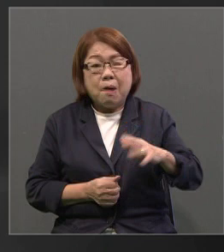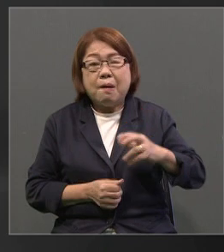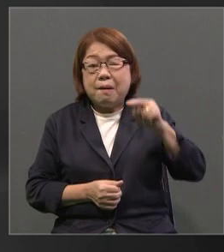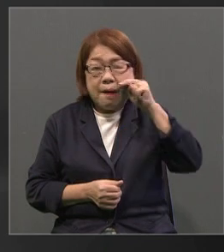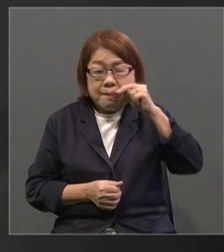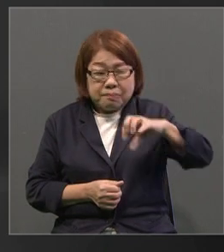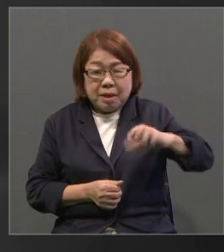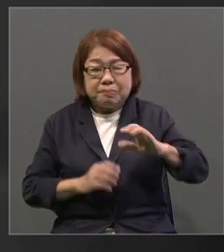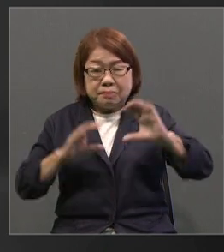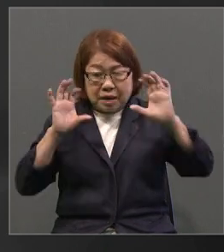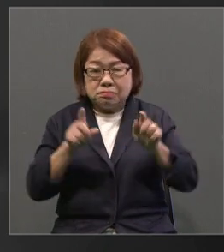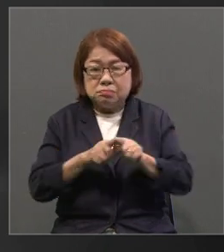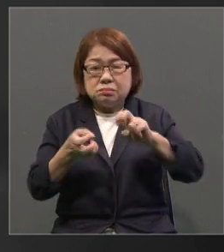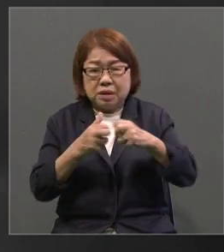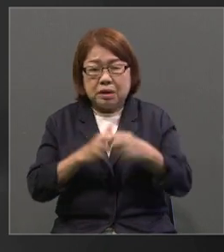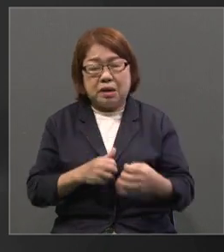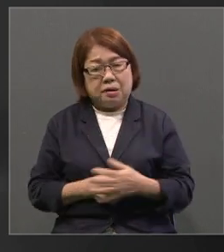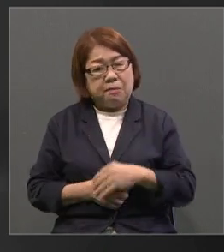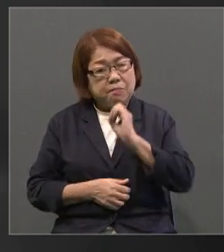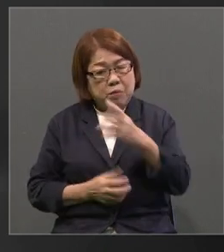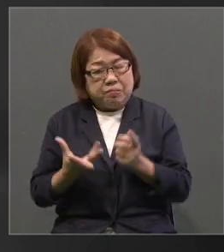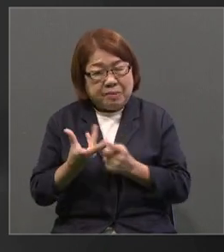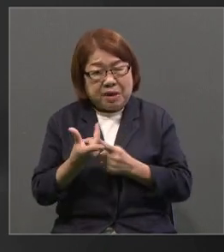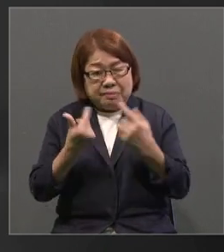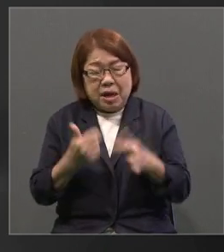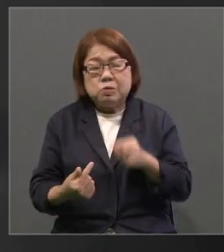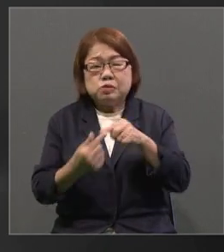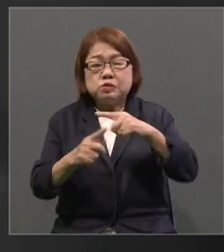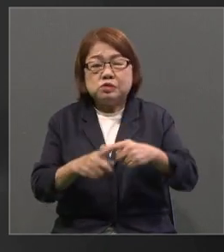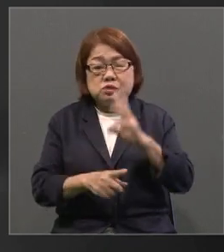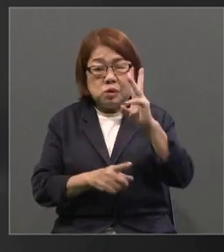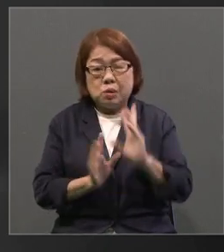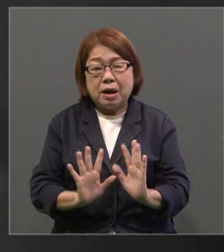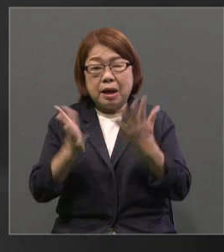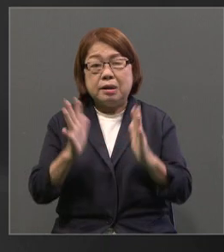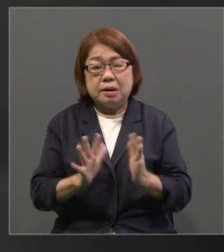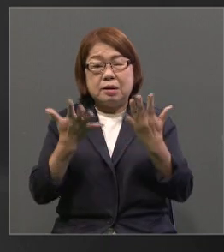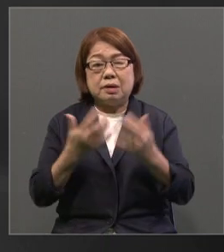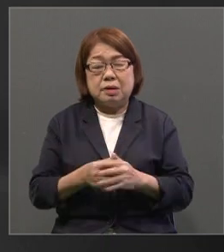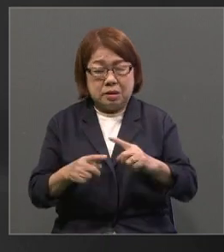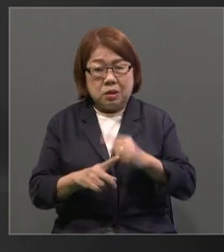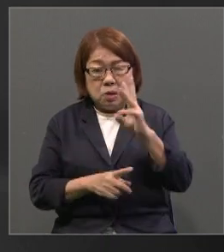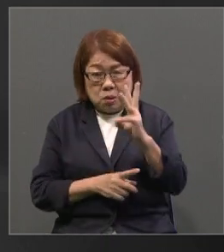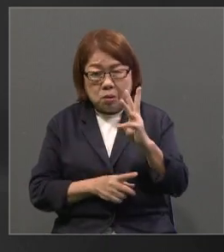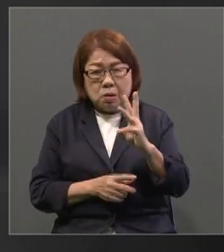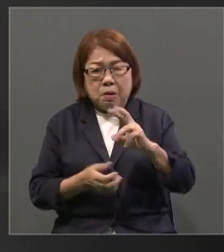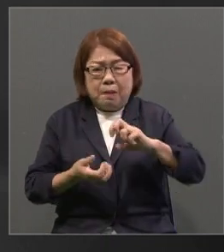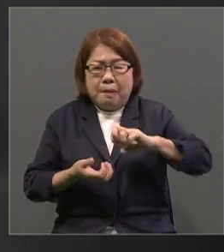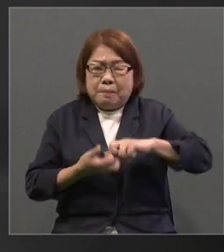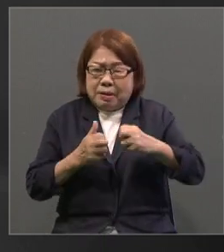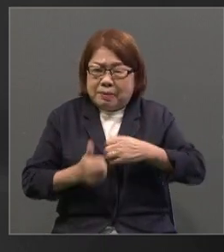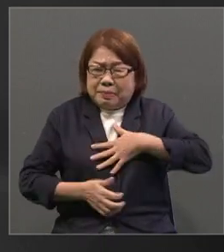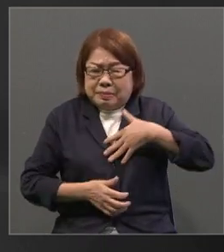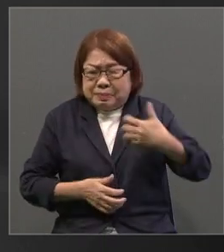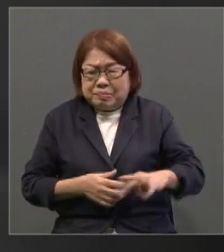อย่างที่เกริ่นกับคุณผู้ชมไปว่าข้อมูลตัวเลขนะเฉพาะเดือนมิถุนายนเดือนที่แล้วเนี่ยประชาชนได้รับความเดือดร้อน